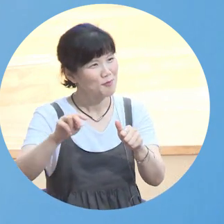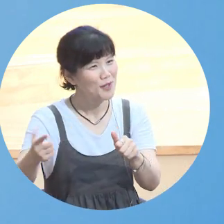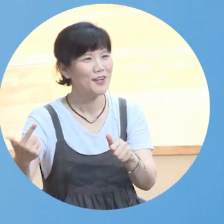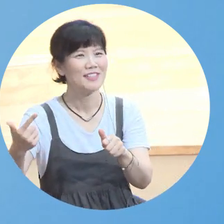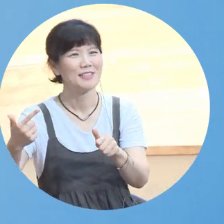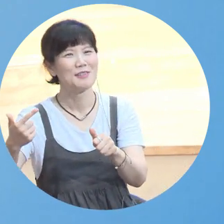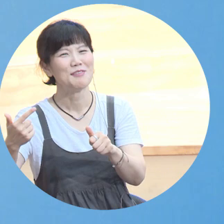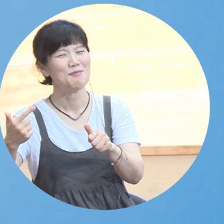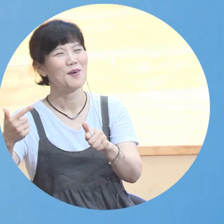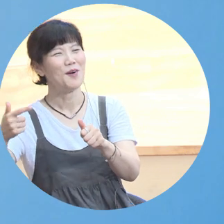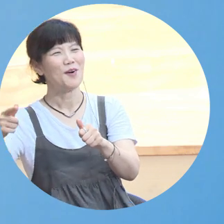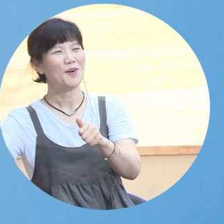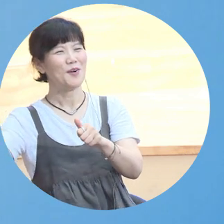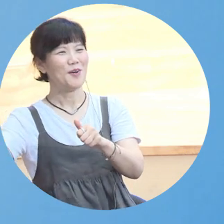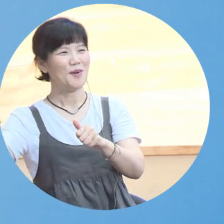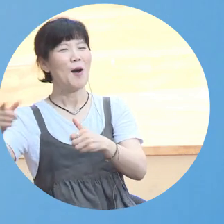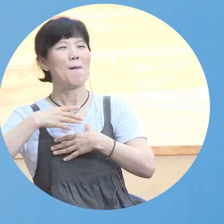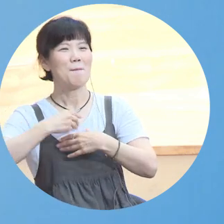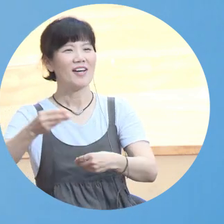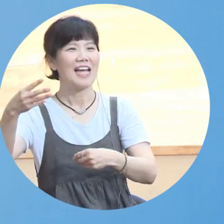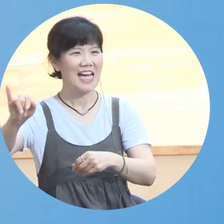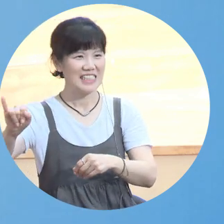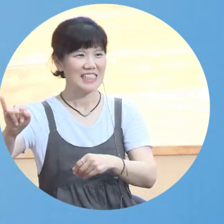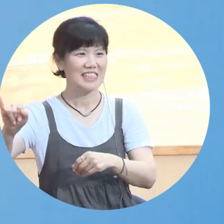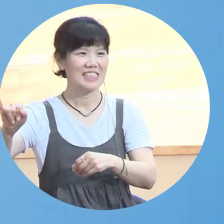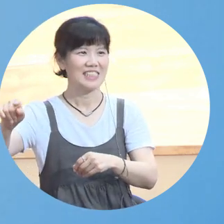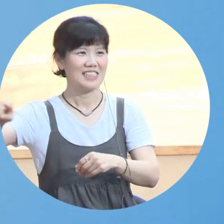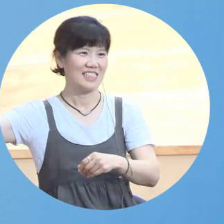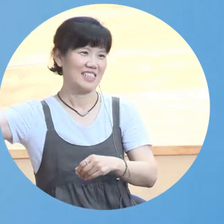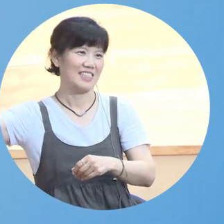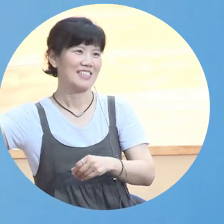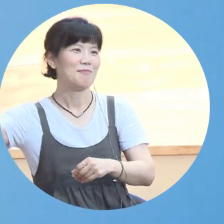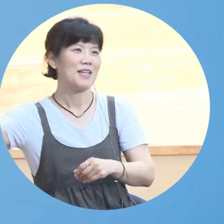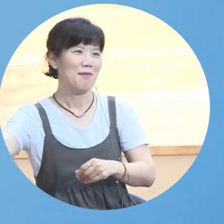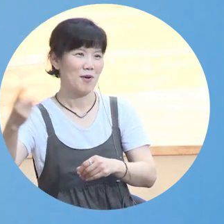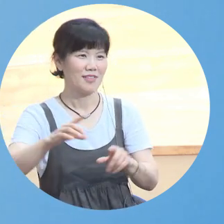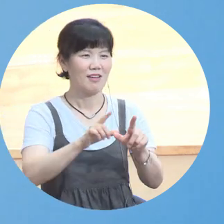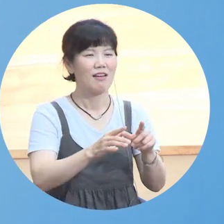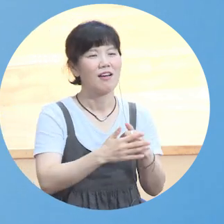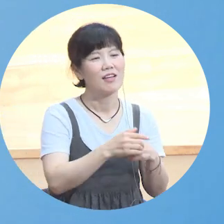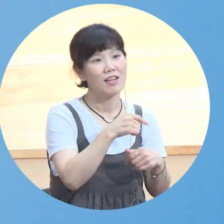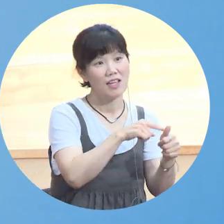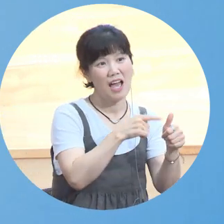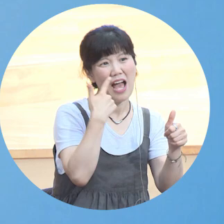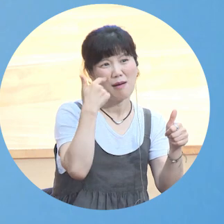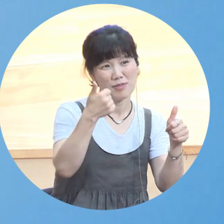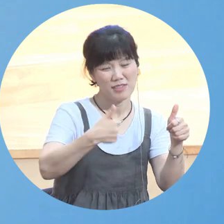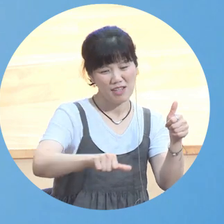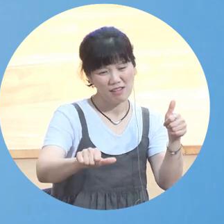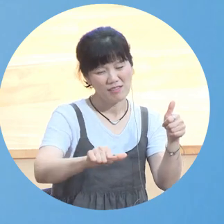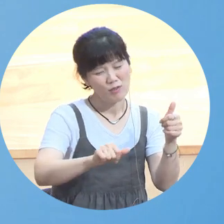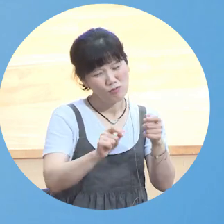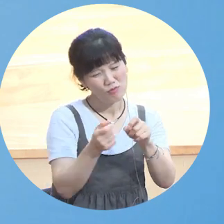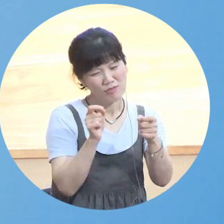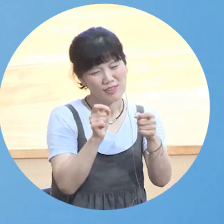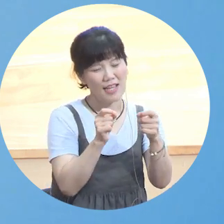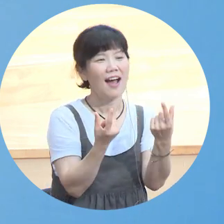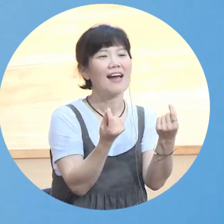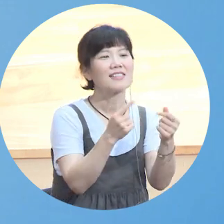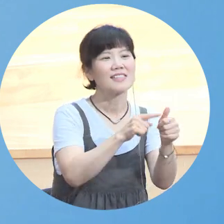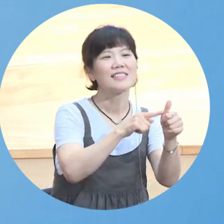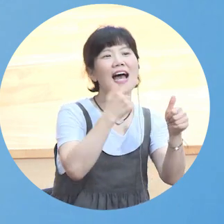살기도 괴로 꿈과 똑같은 병든 아들을 둔 상황이 많잖아요 그게 어떤 타임이 이냐